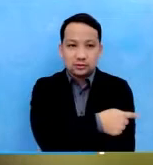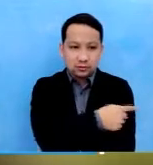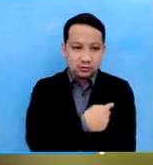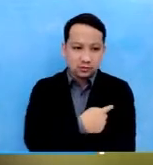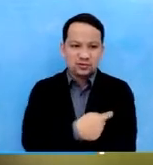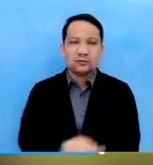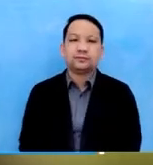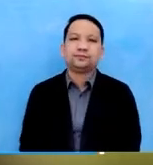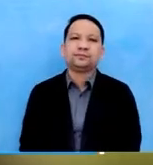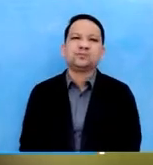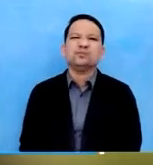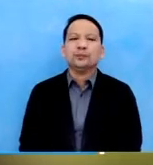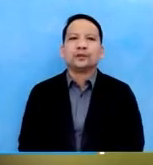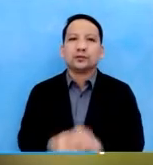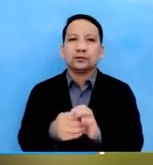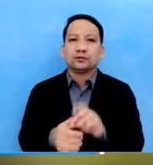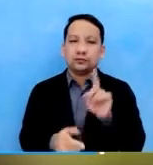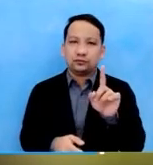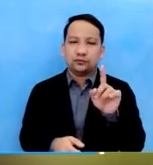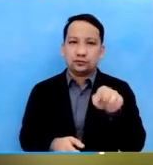143 na idadayal nila, may sasagot doon.